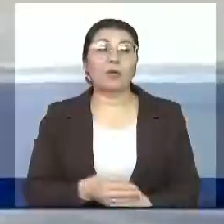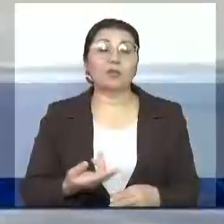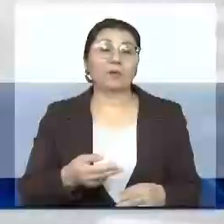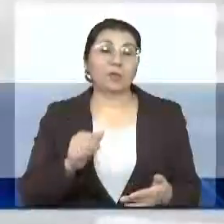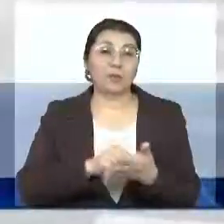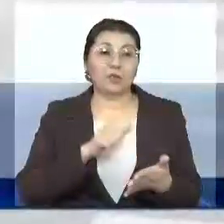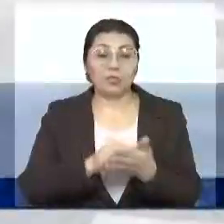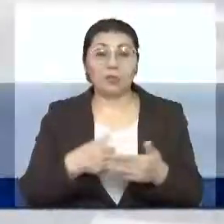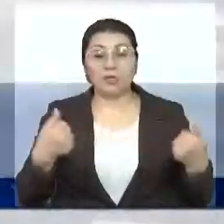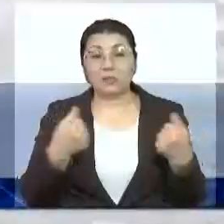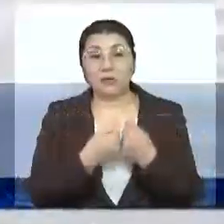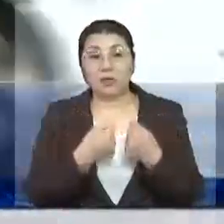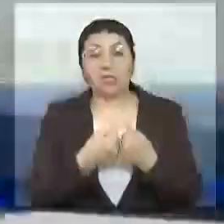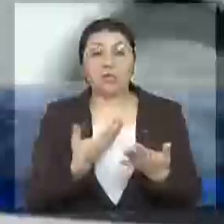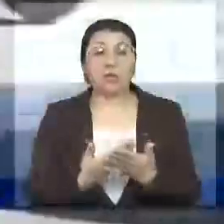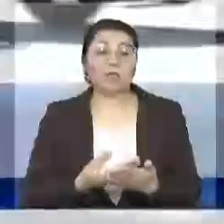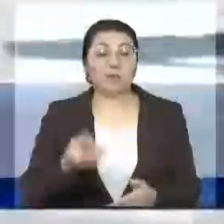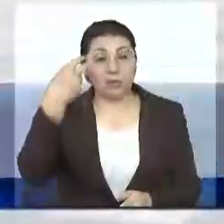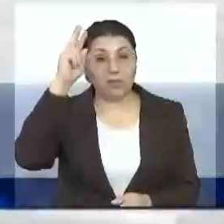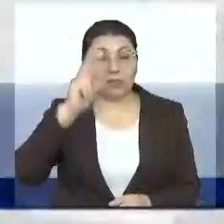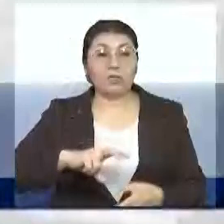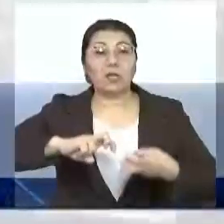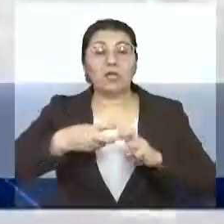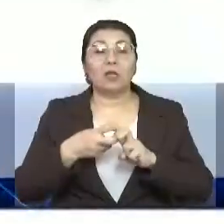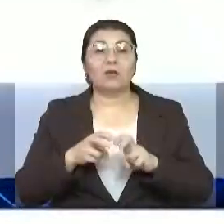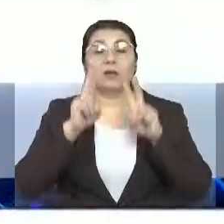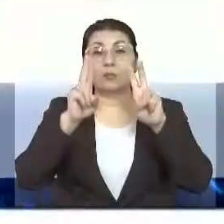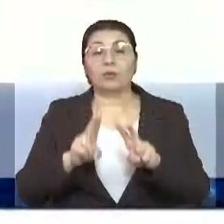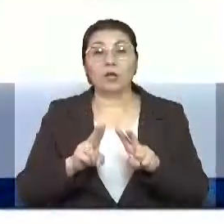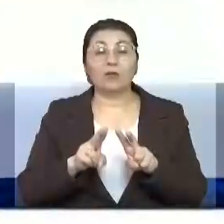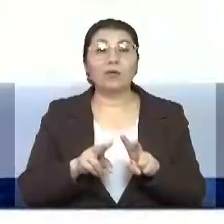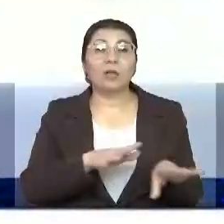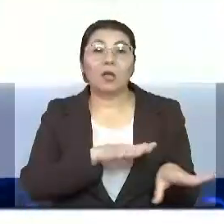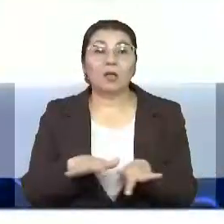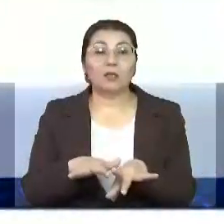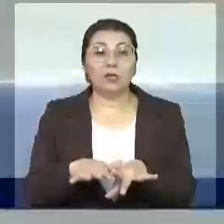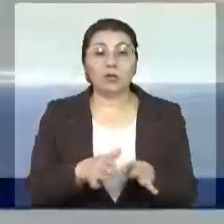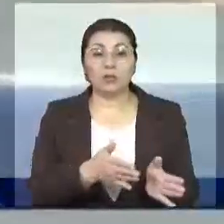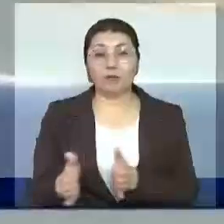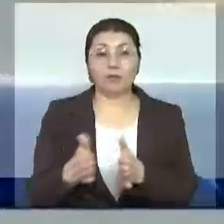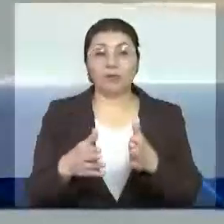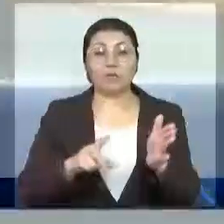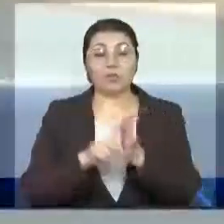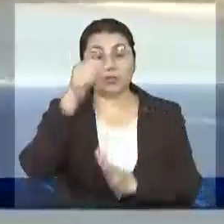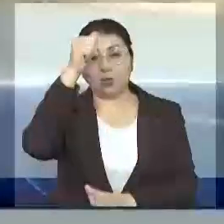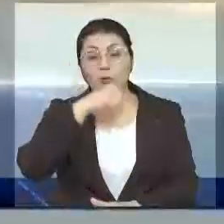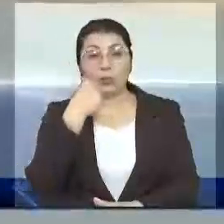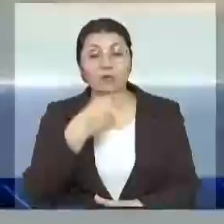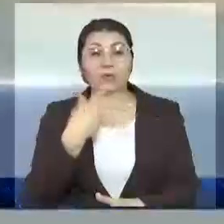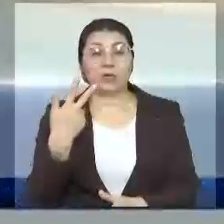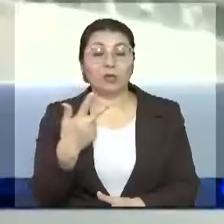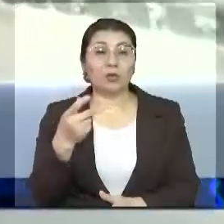таких ДТП в основном становится незнание или же нарушение правил дорожного движения. Так, с начала года 3 водителей были привлечены